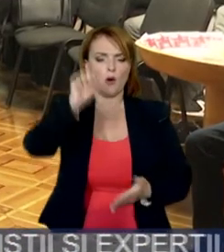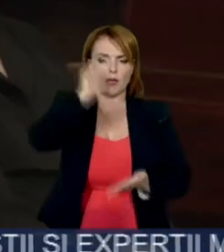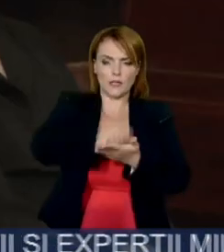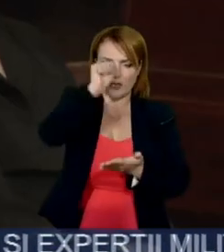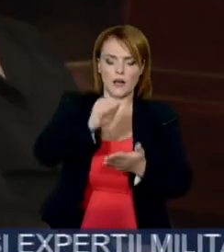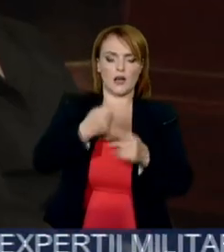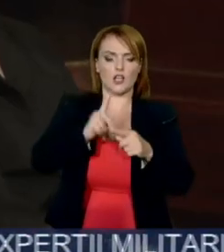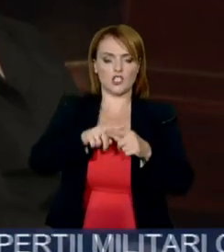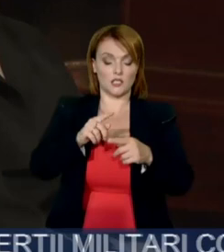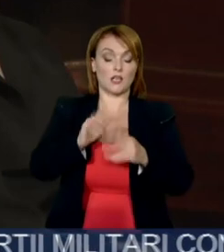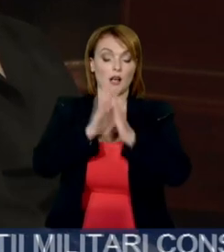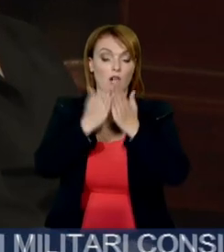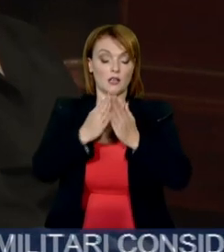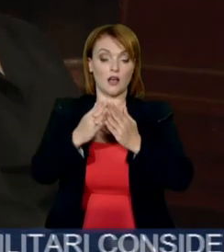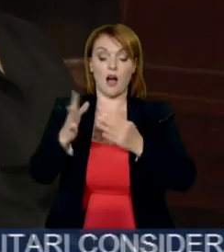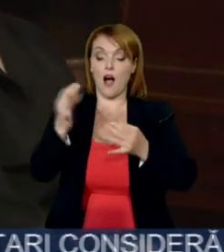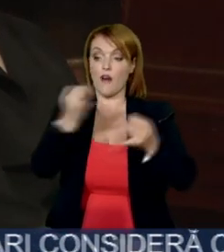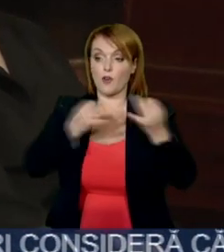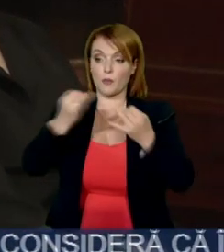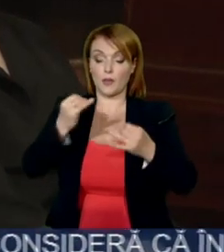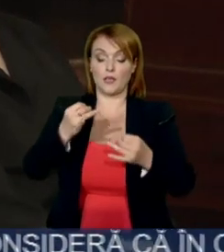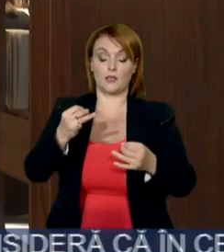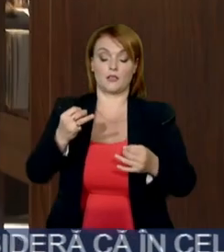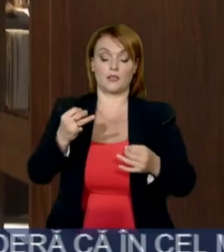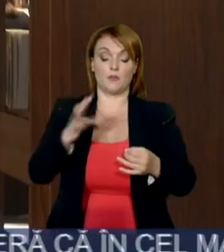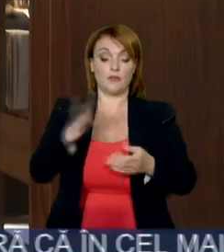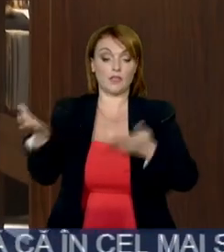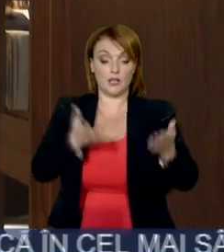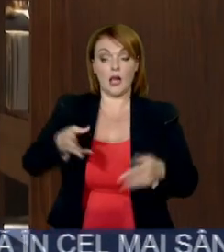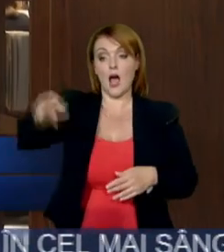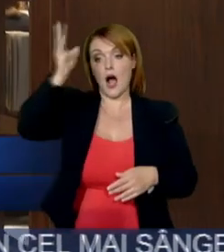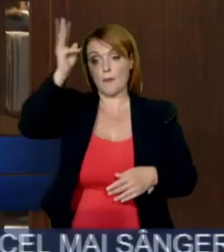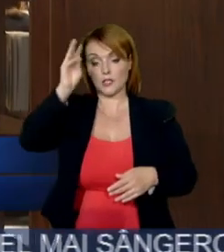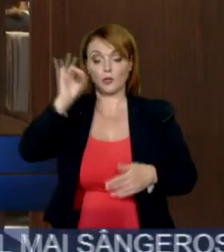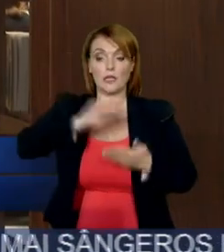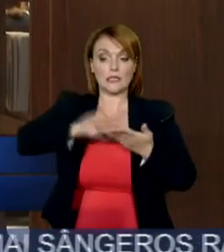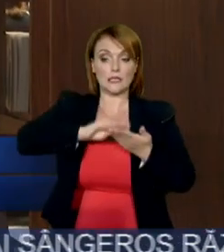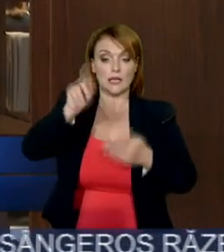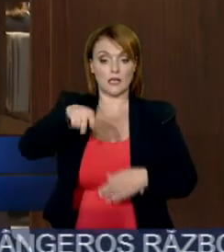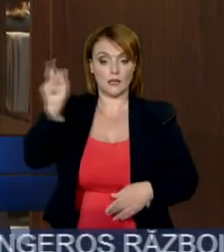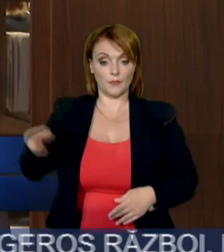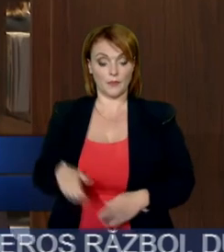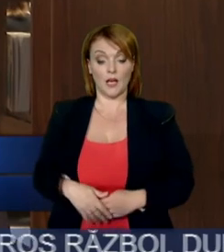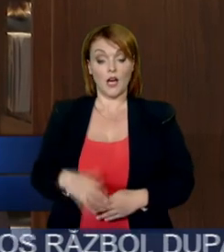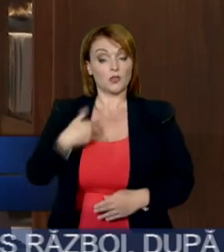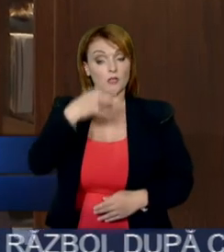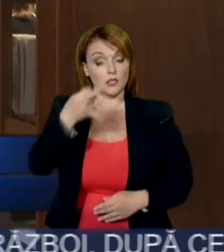nivel internațional au vorbit ambasadori și scriitori. Deci este o carte foarte